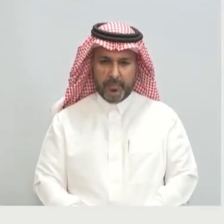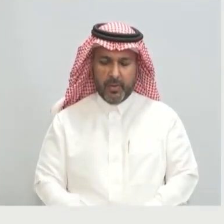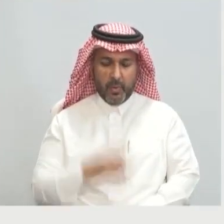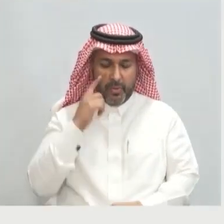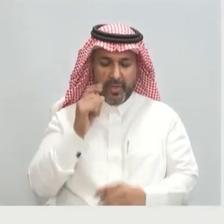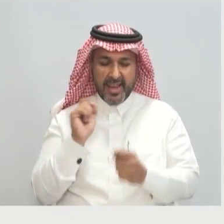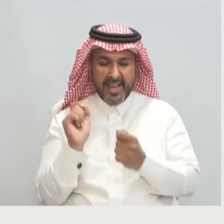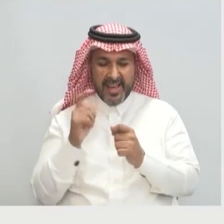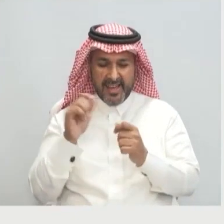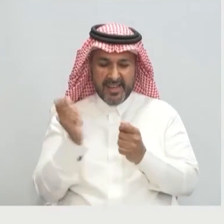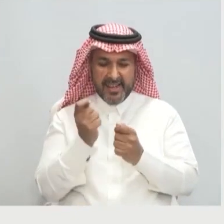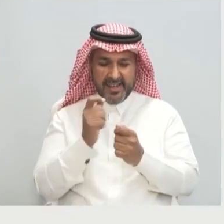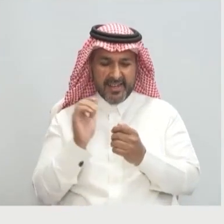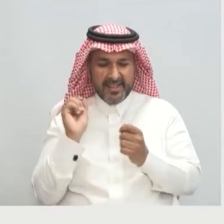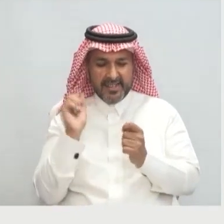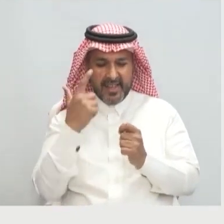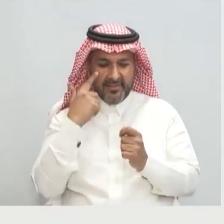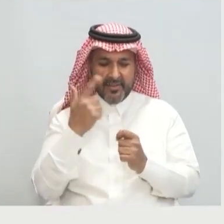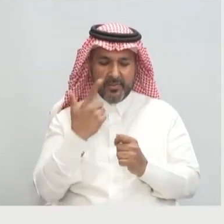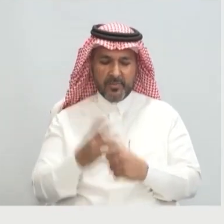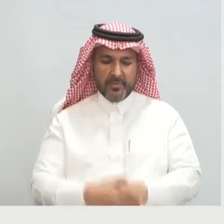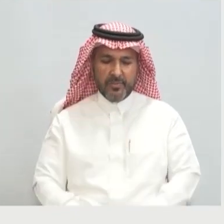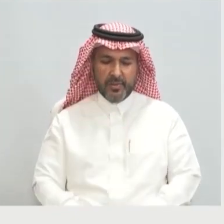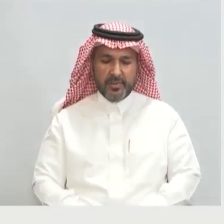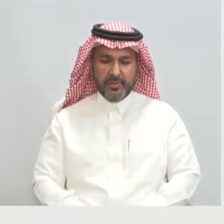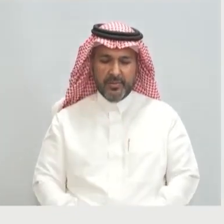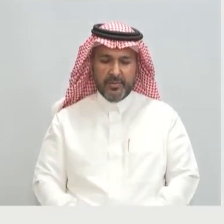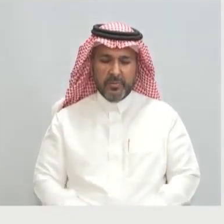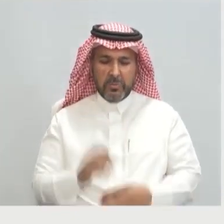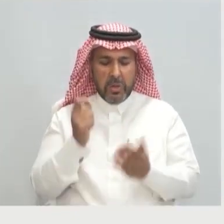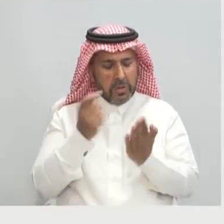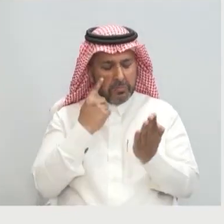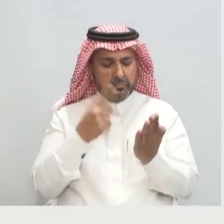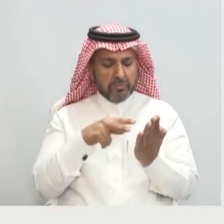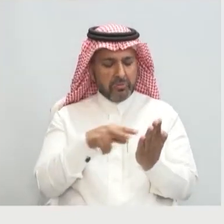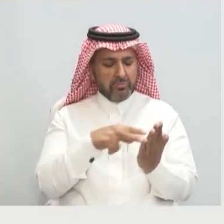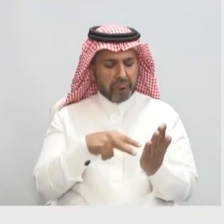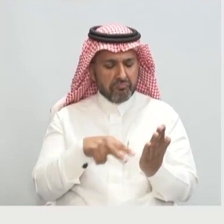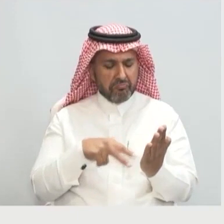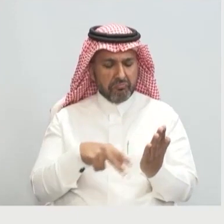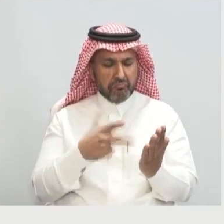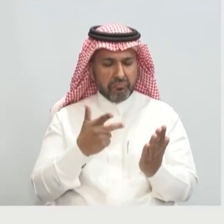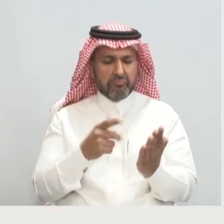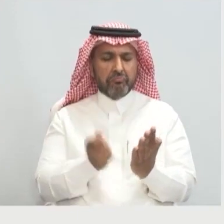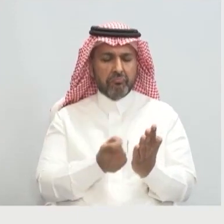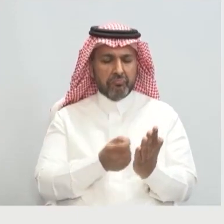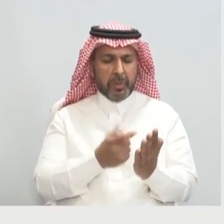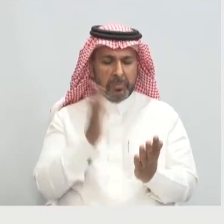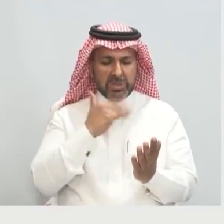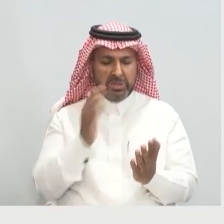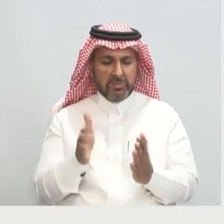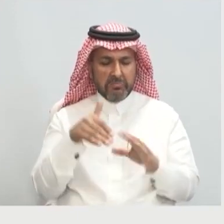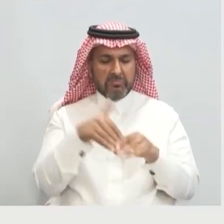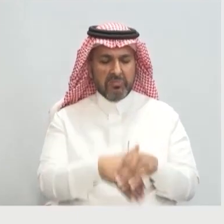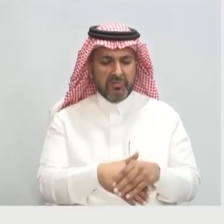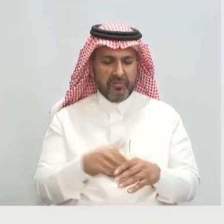المذكرات والتقارير والنشرات انها غير شخصيه هي جامده تقرير يقراه المتلقي ومن ثم لا يكون هنالك